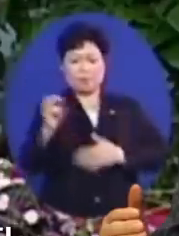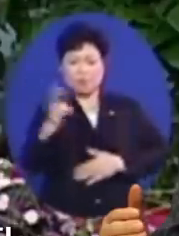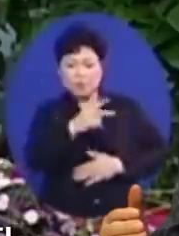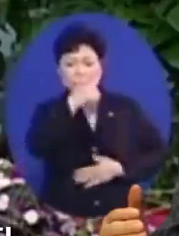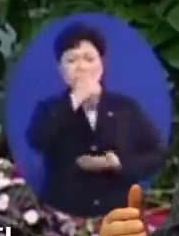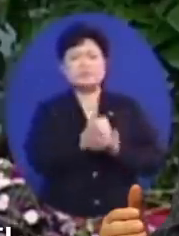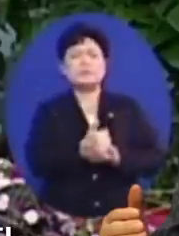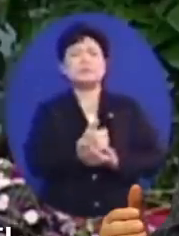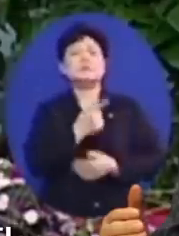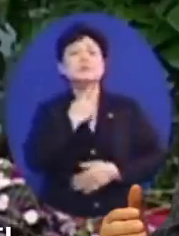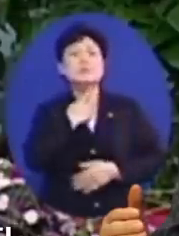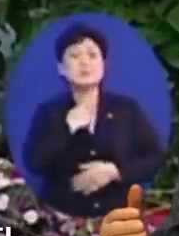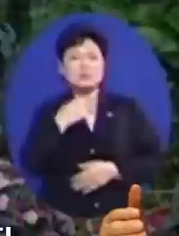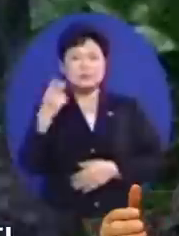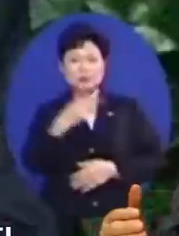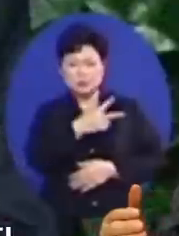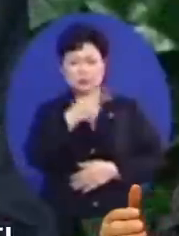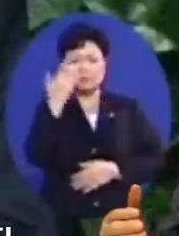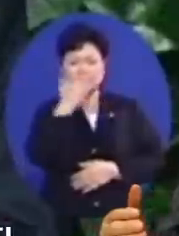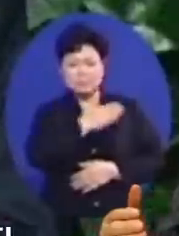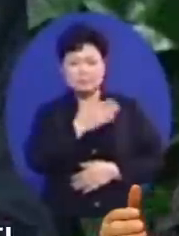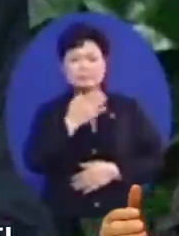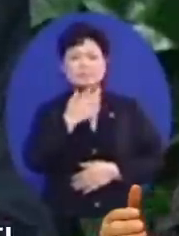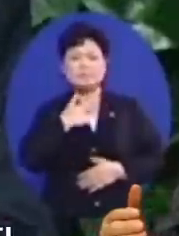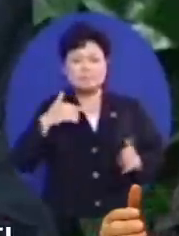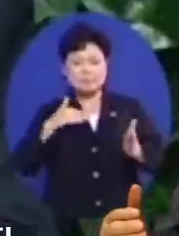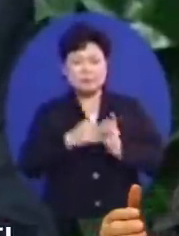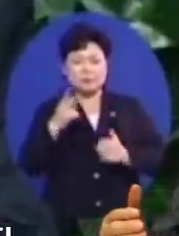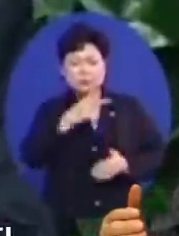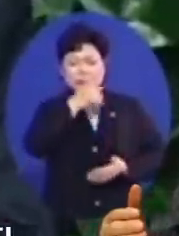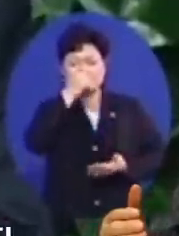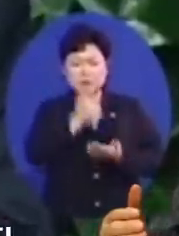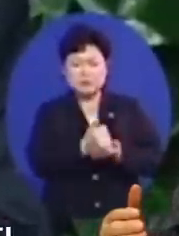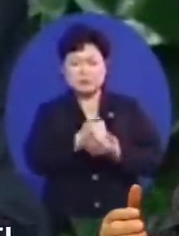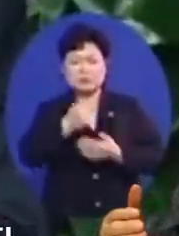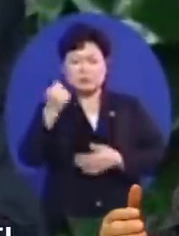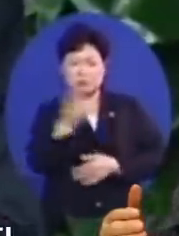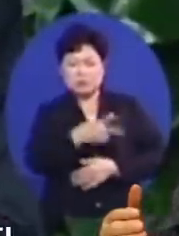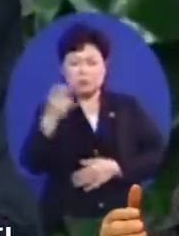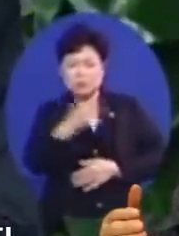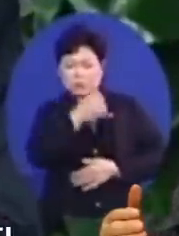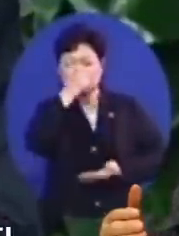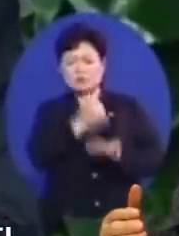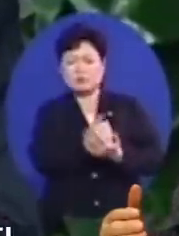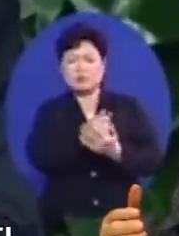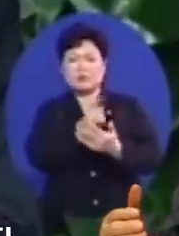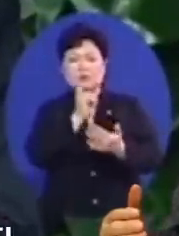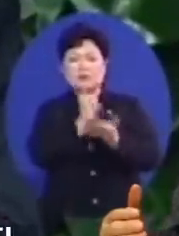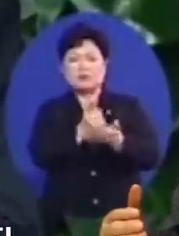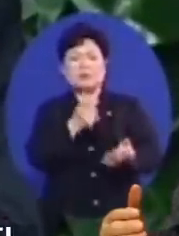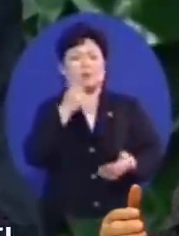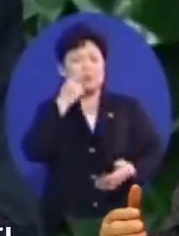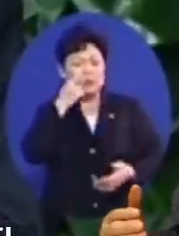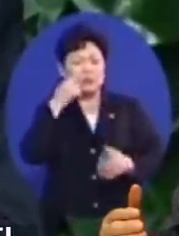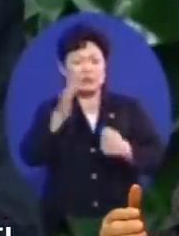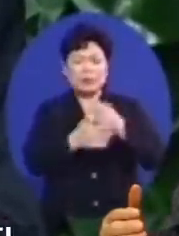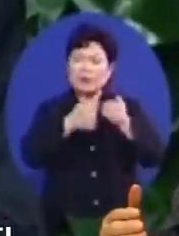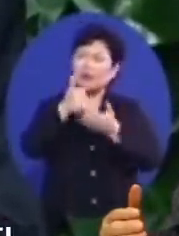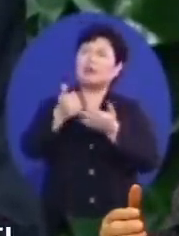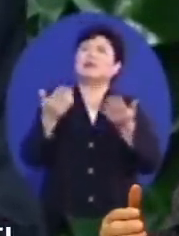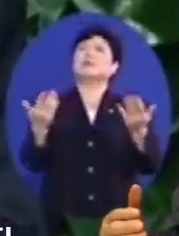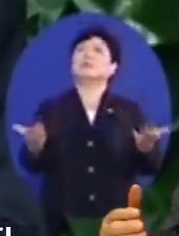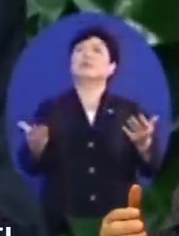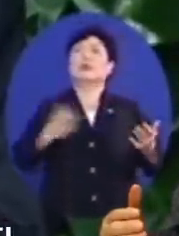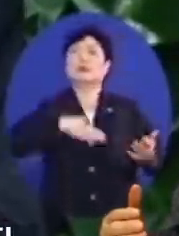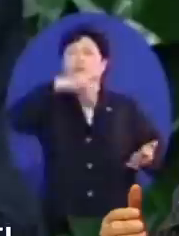죄 짓고 또 깨끗함을 입고 난 다음에 또 죄 짓고 죄를 이기지 못합니다. 그래서 하나님이요, 나는